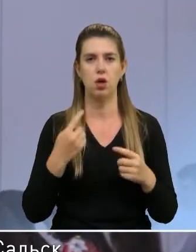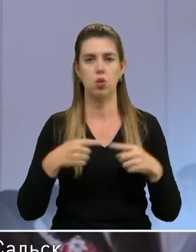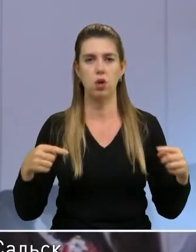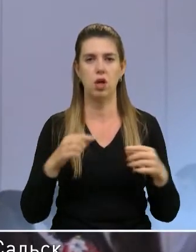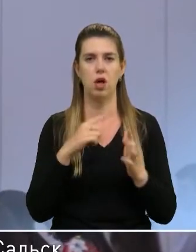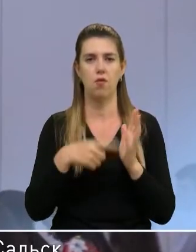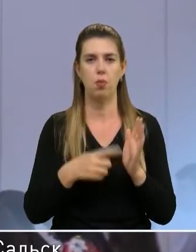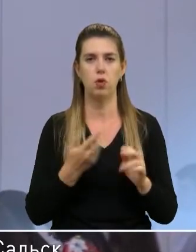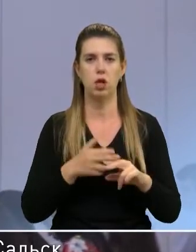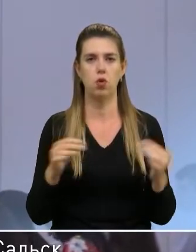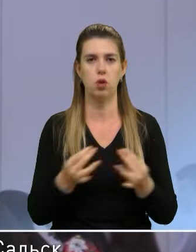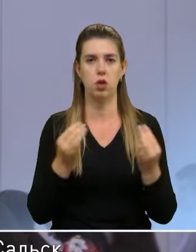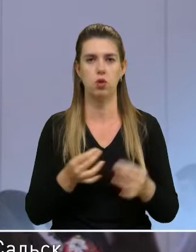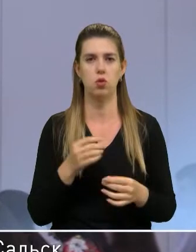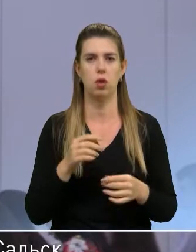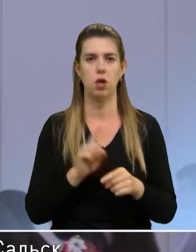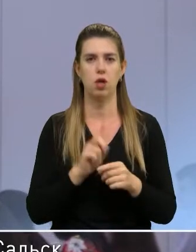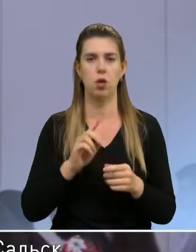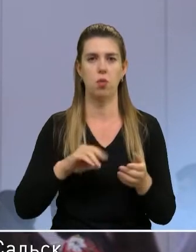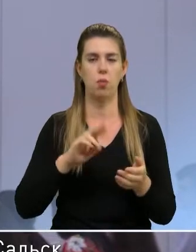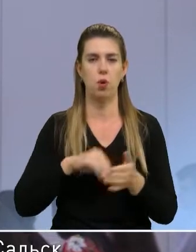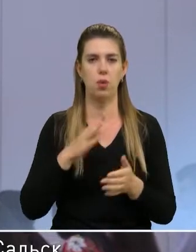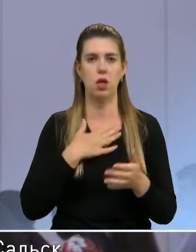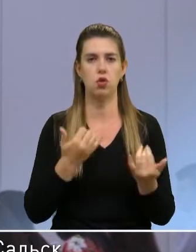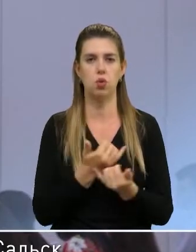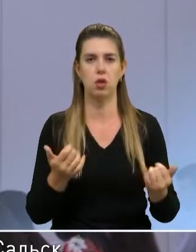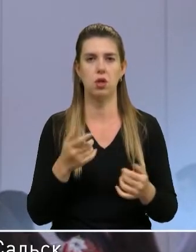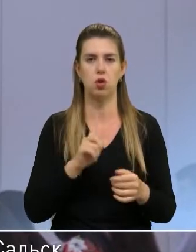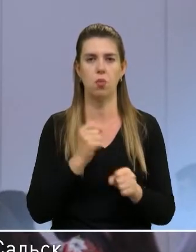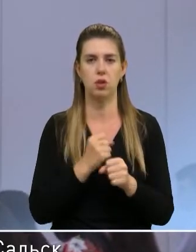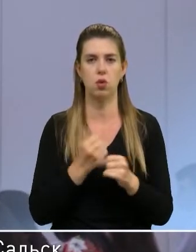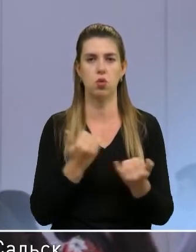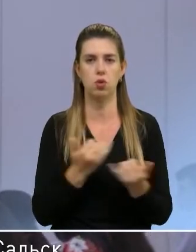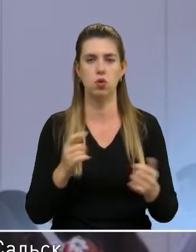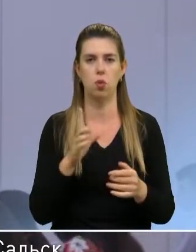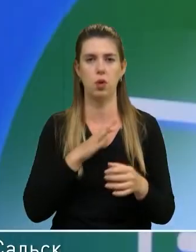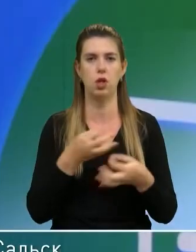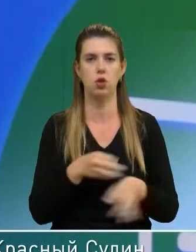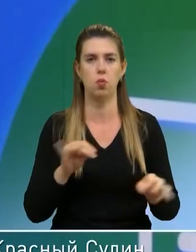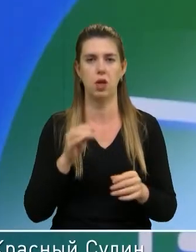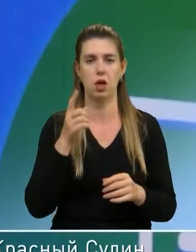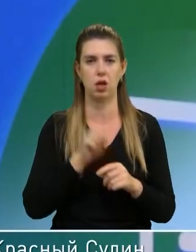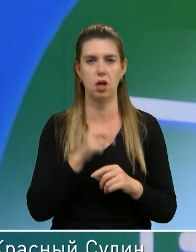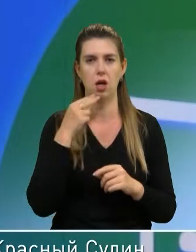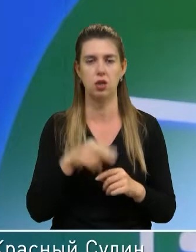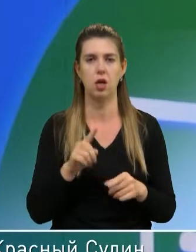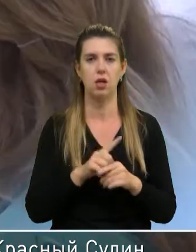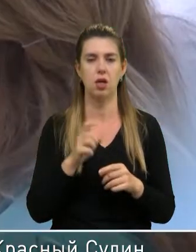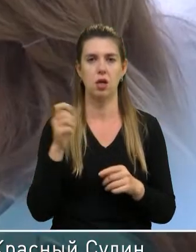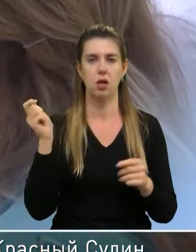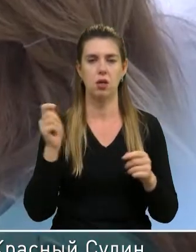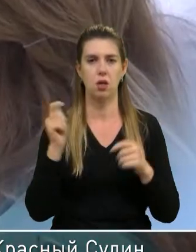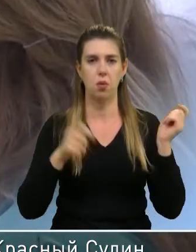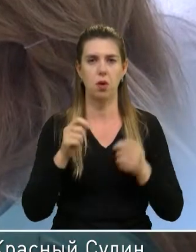которые интересуют как раз-таки потребителей наших услуг, для того, чтобы сделать эти услуги еще более доступными и качественными. Такие семинары хотят